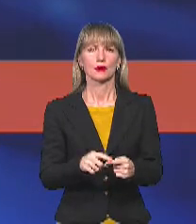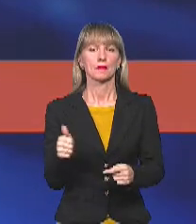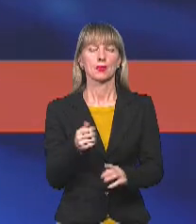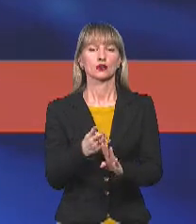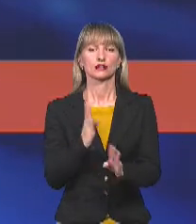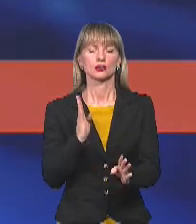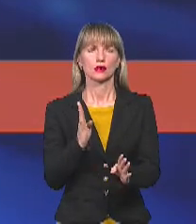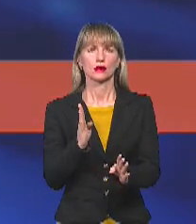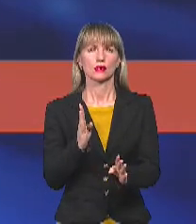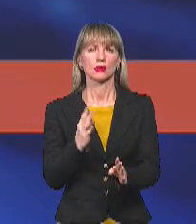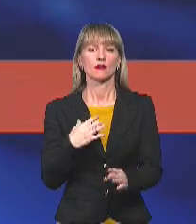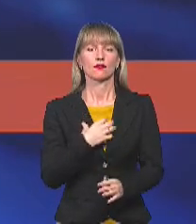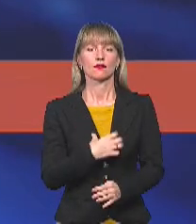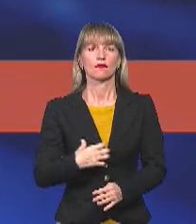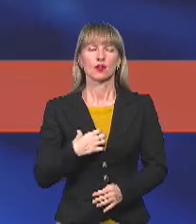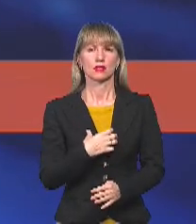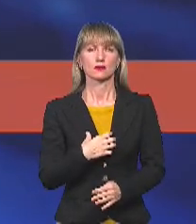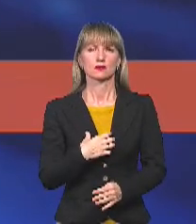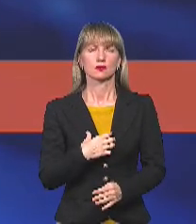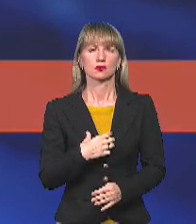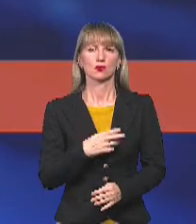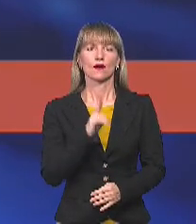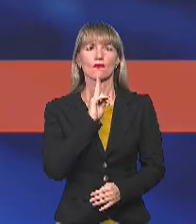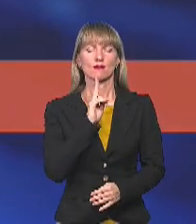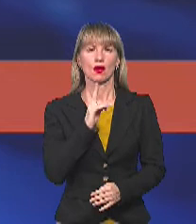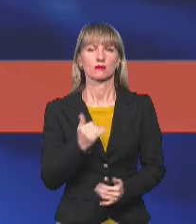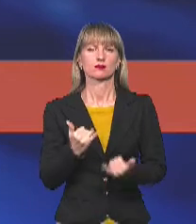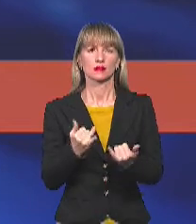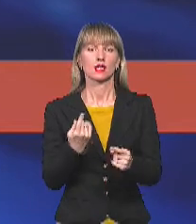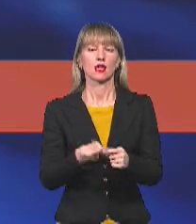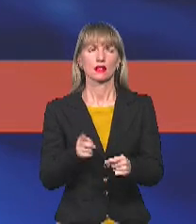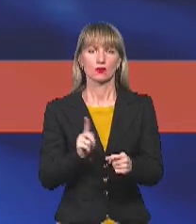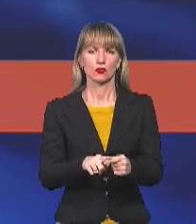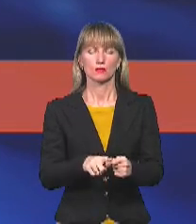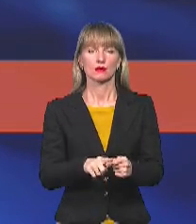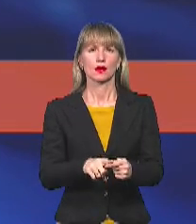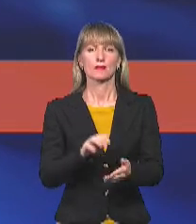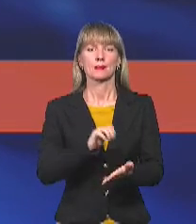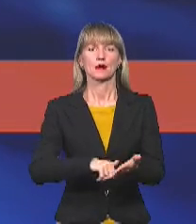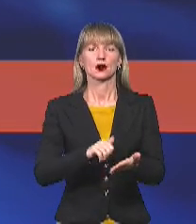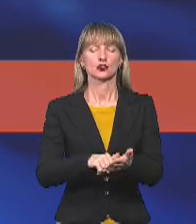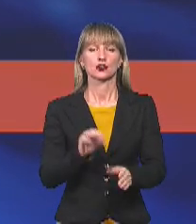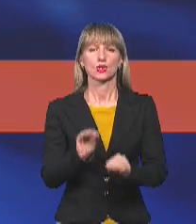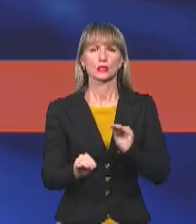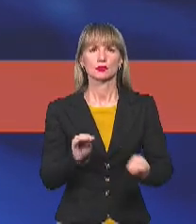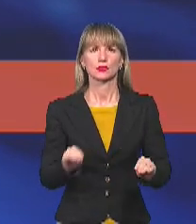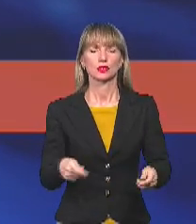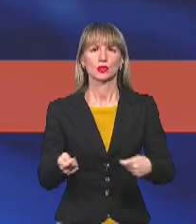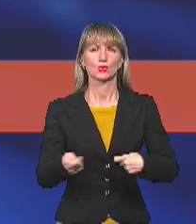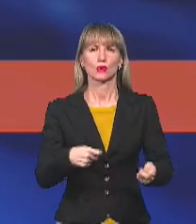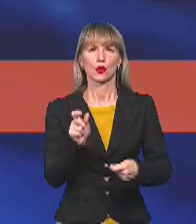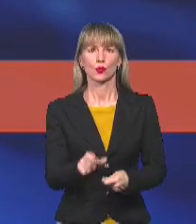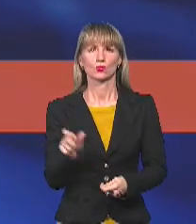першу чергу, основна увага приділялася цьому. З приводу розміщення